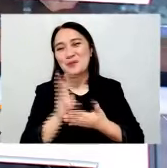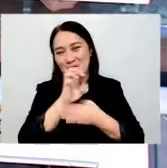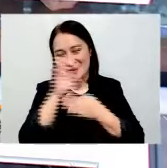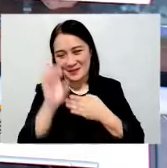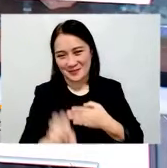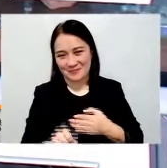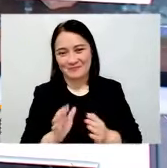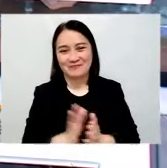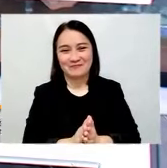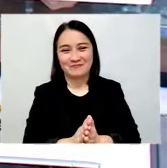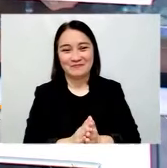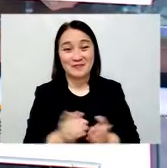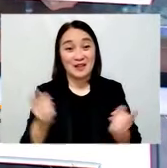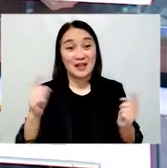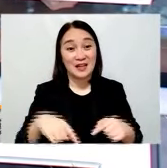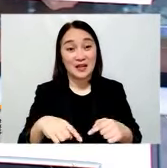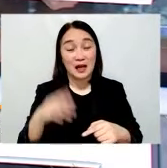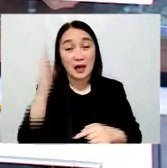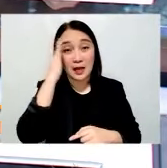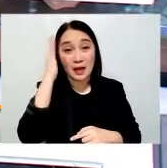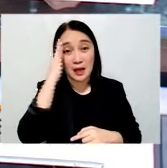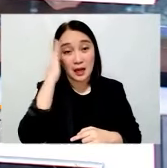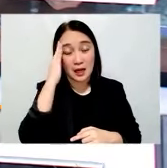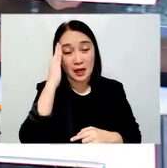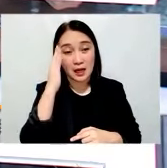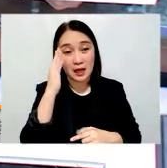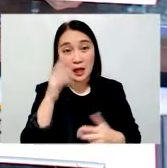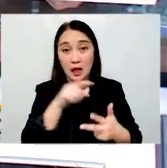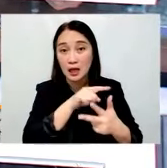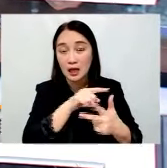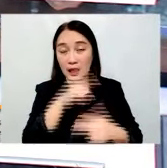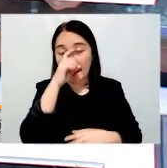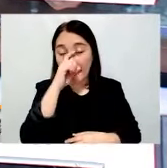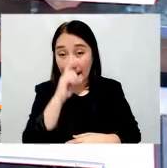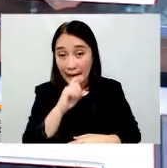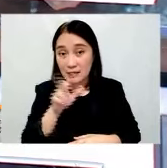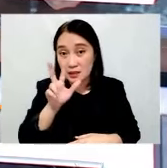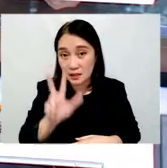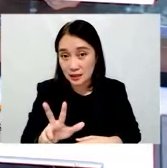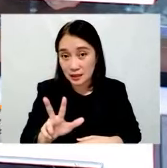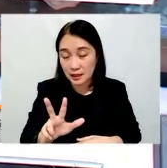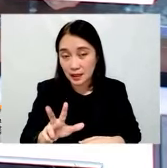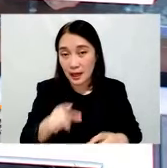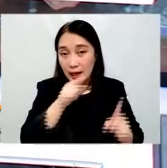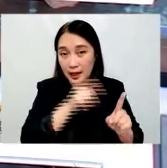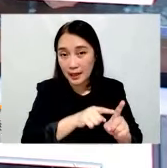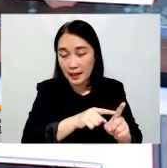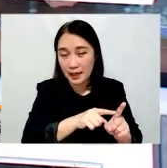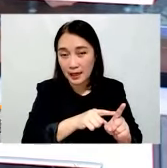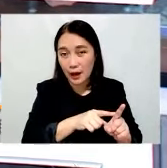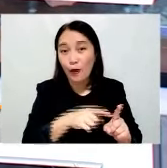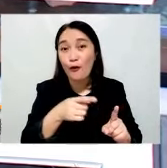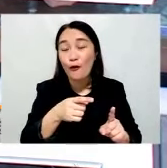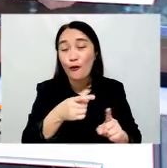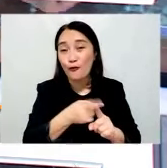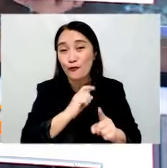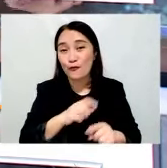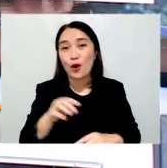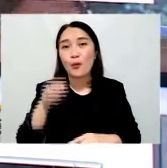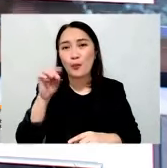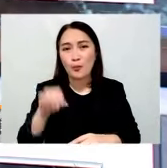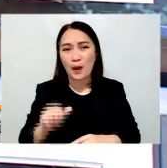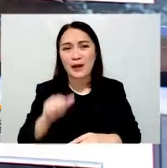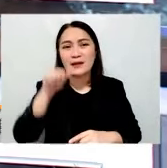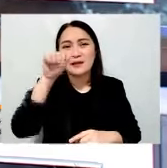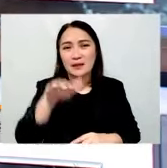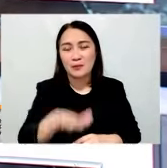at eto partner kilalanin natin ang tatlong taong gulang na si briel kaluma ng Antipolo na solid kapatid